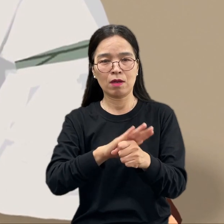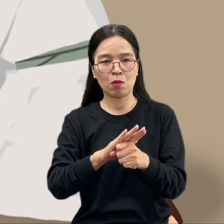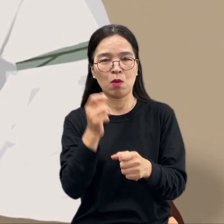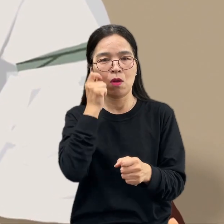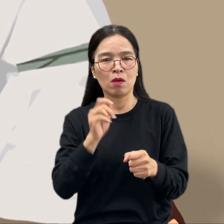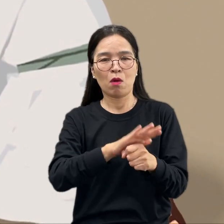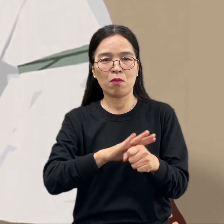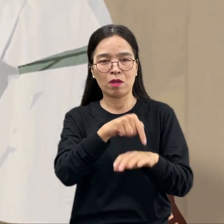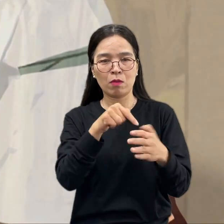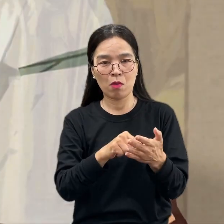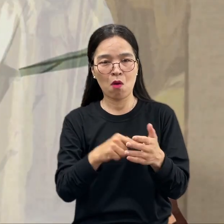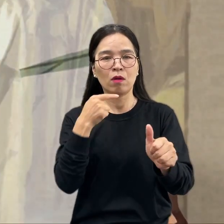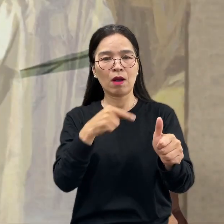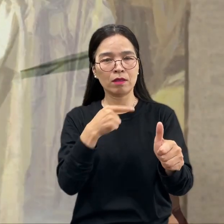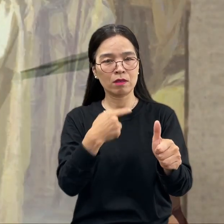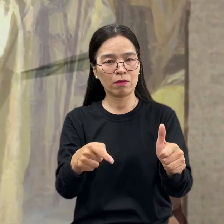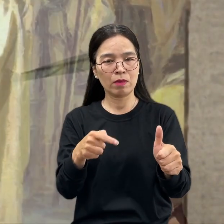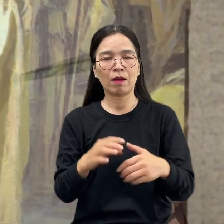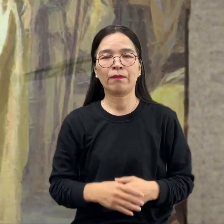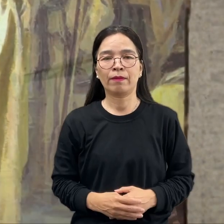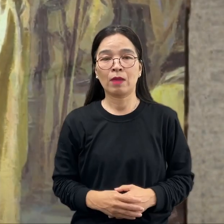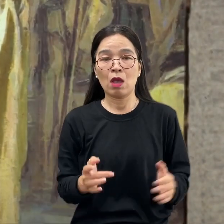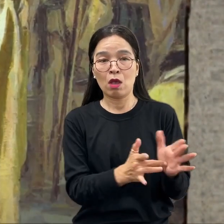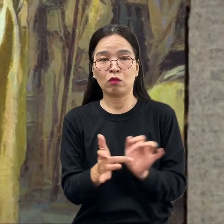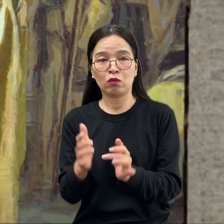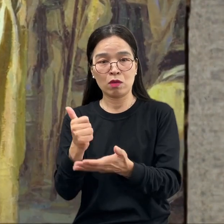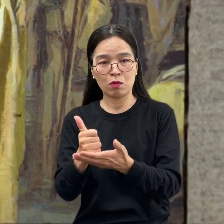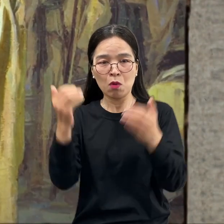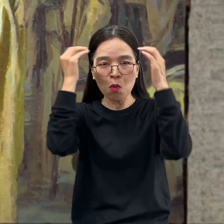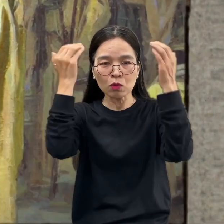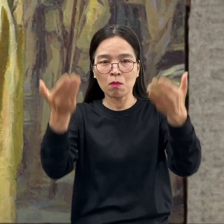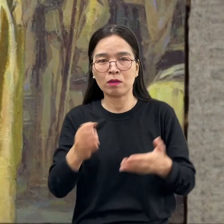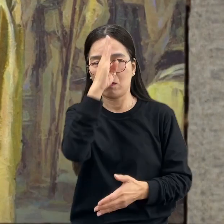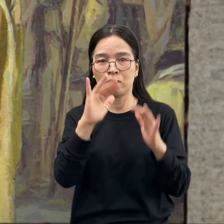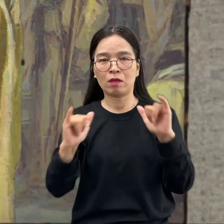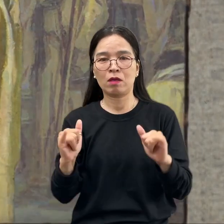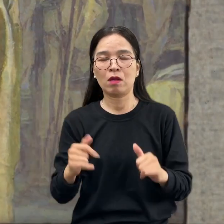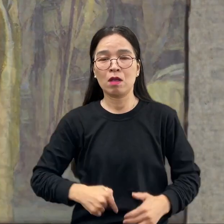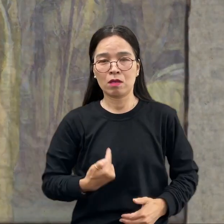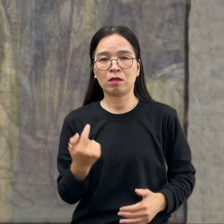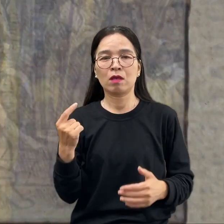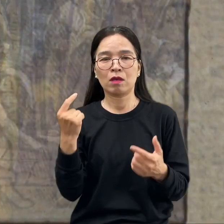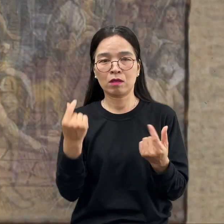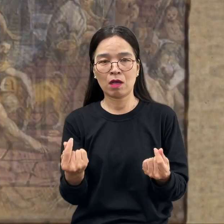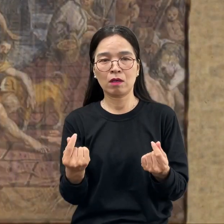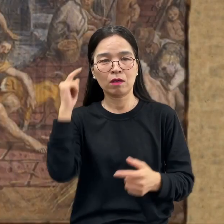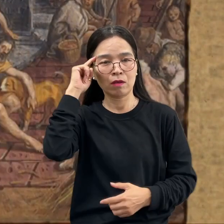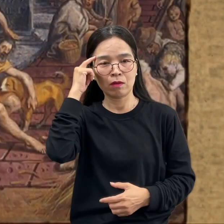사랑이고 연민이며 가르침입니다. 예수님은 고통받는 병자를